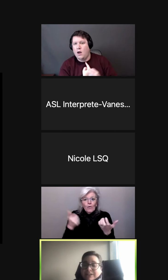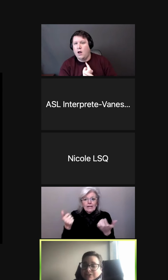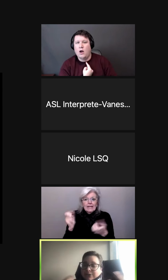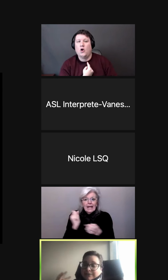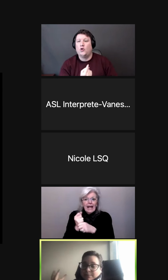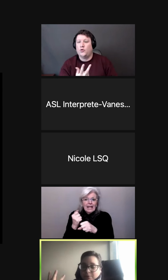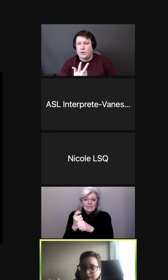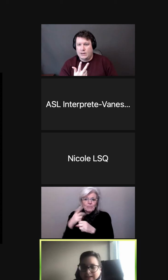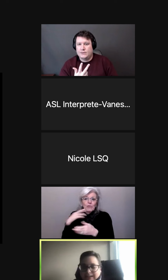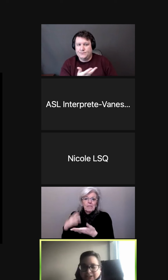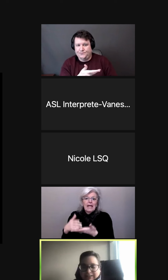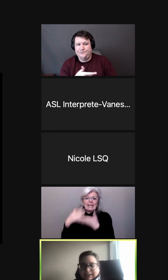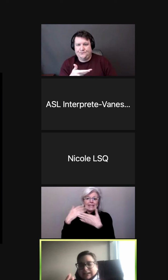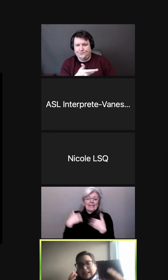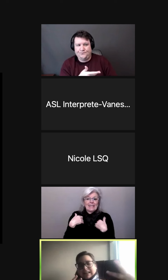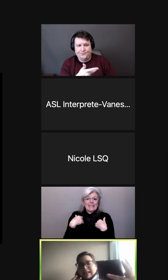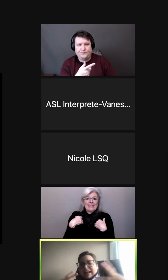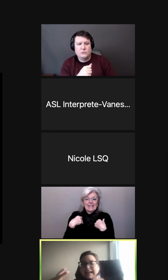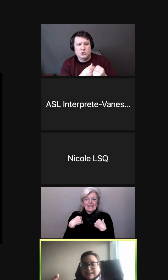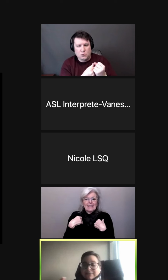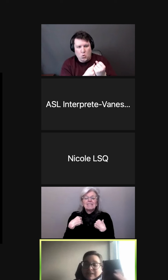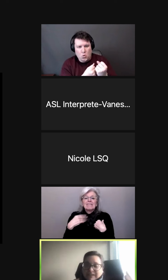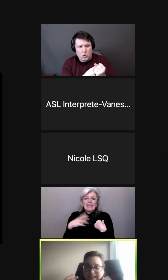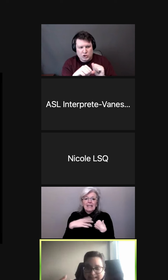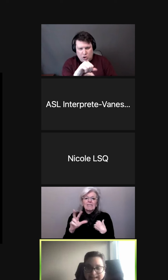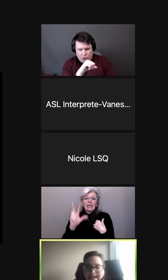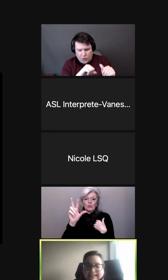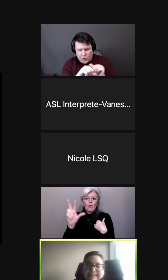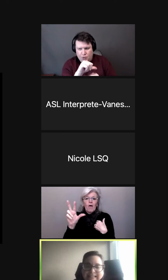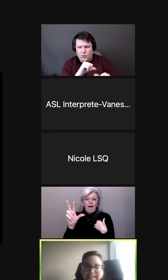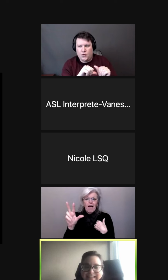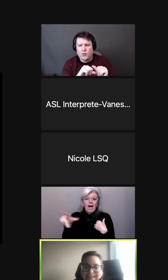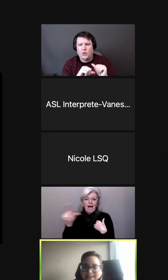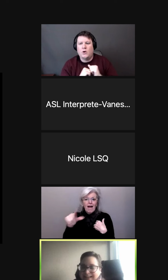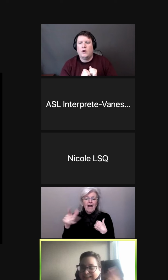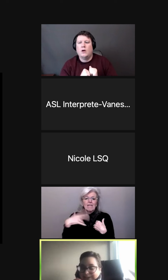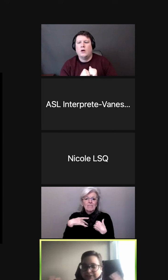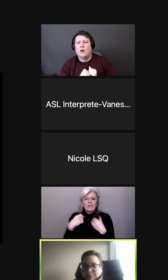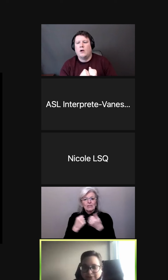pour m'aider. Donc, il y en avait trois et nous nous sommes soutenus